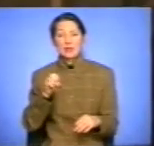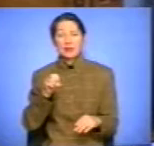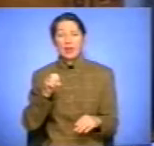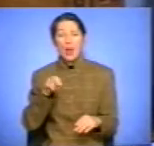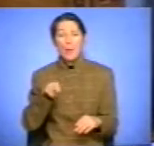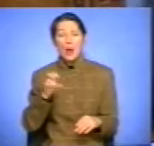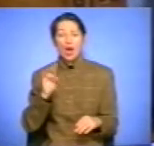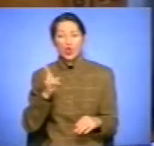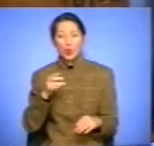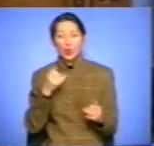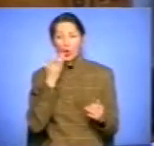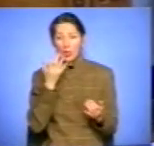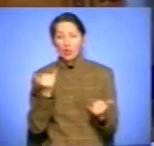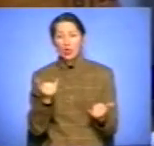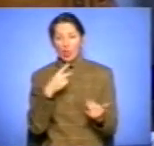родина